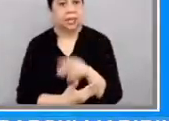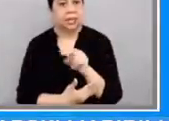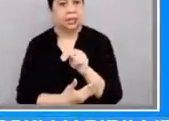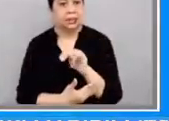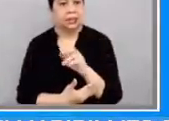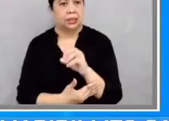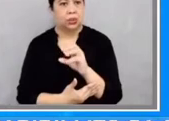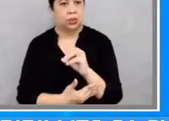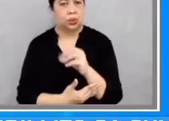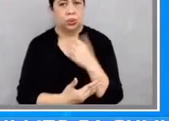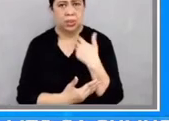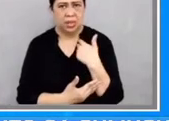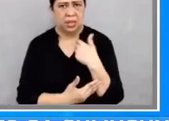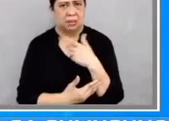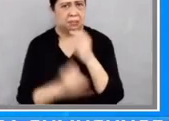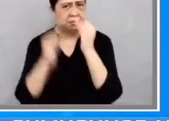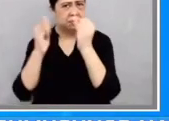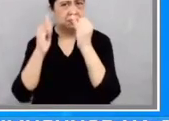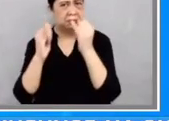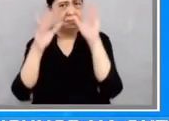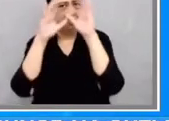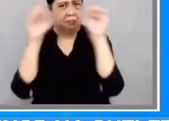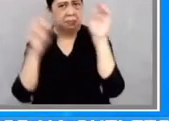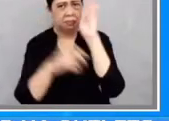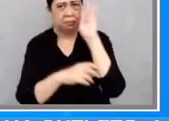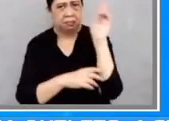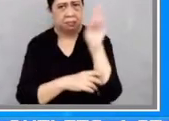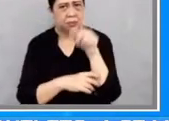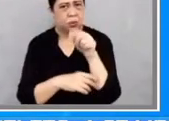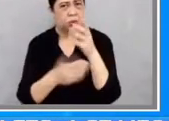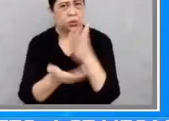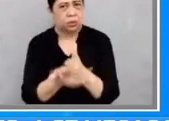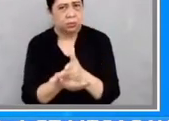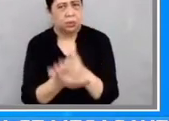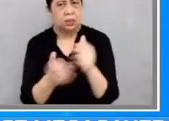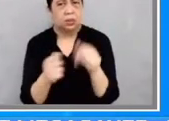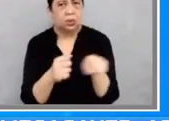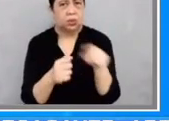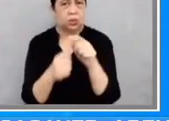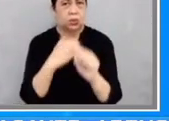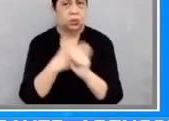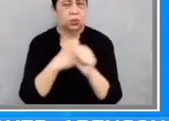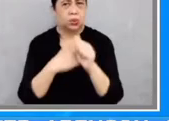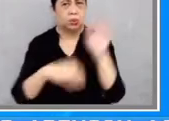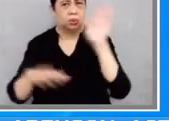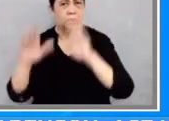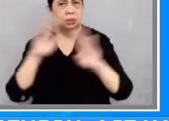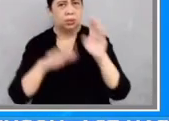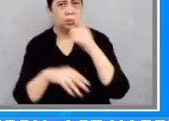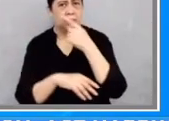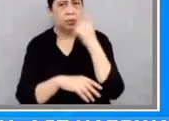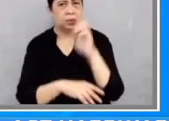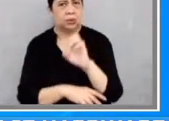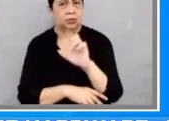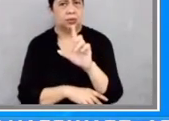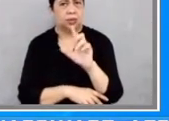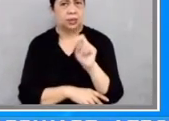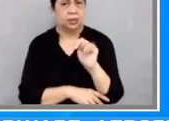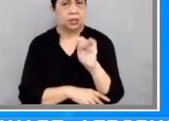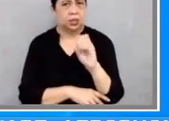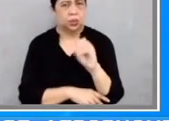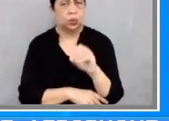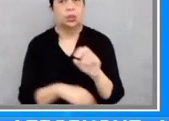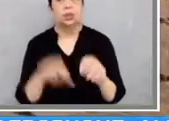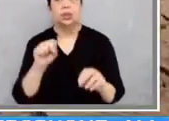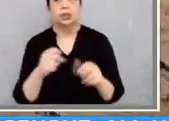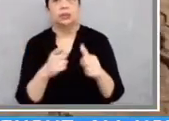particular na direktiba sa inyo ang Pangulo para maabatan po yung mga nakaambang na problema dahil po dito? Yes, ma'am. Una, yung mga, again,